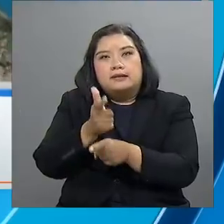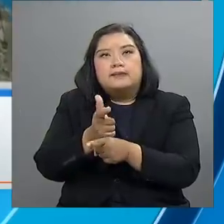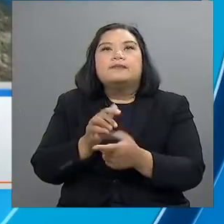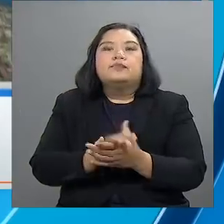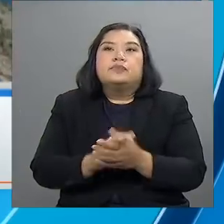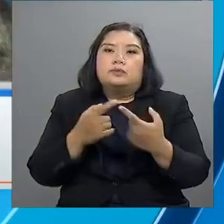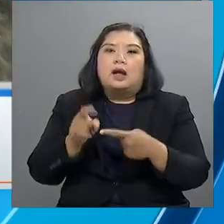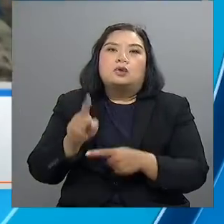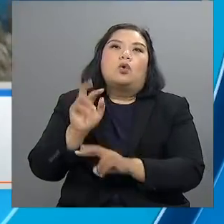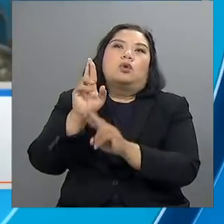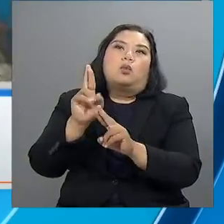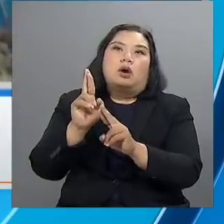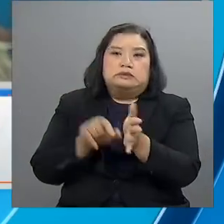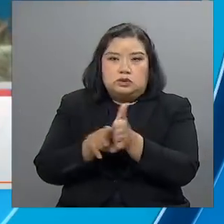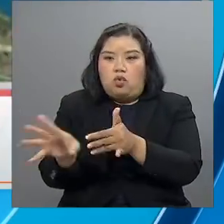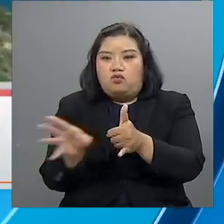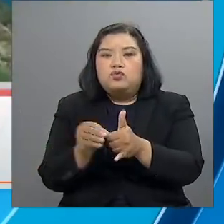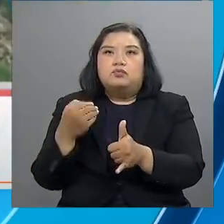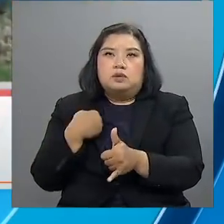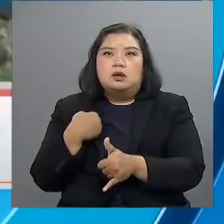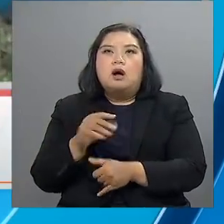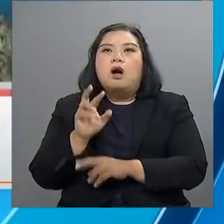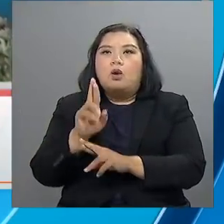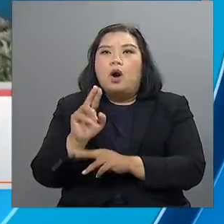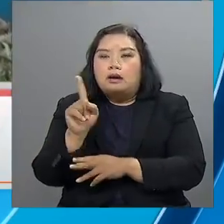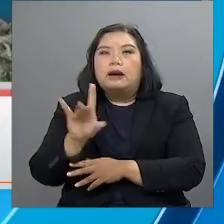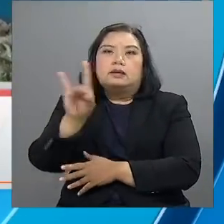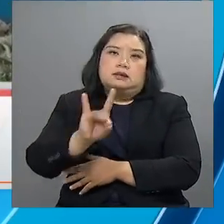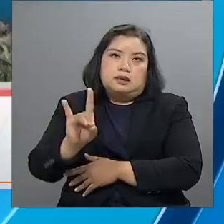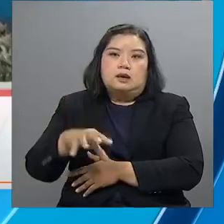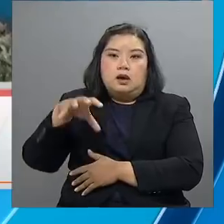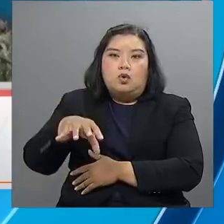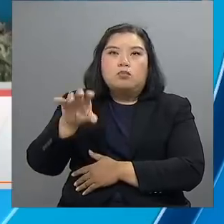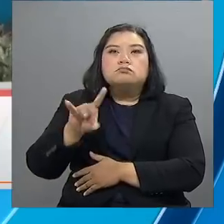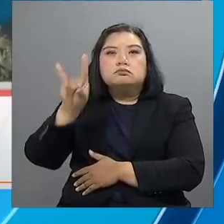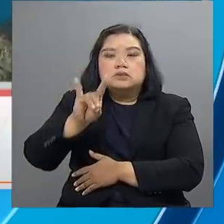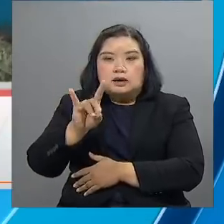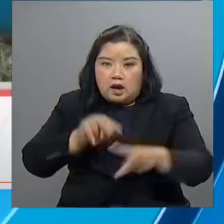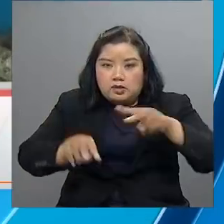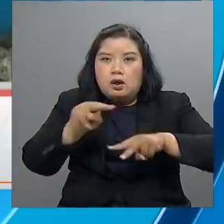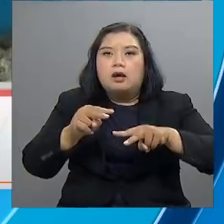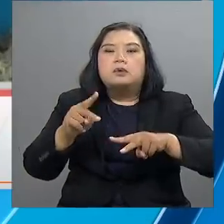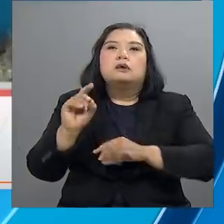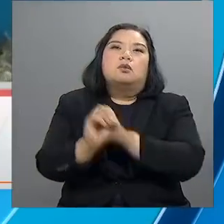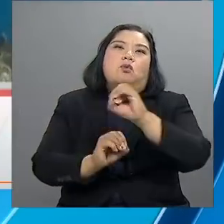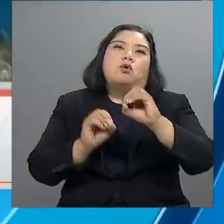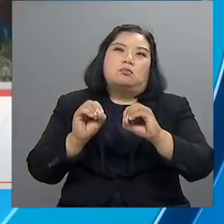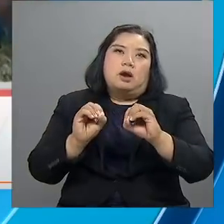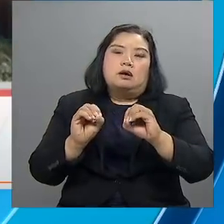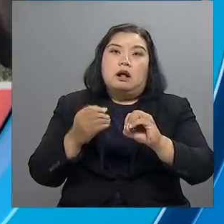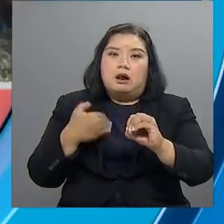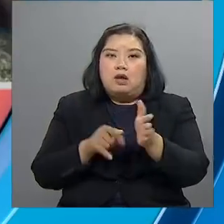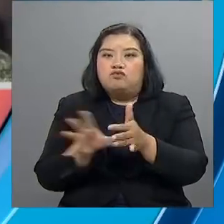วกโรคติดต่อในสัตว์เองเนี่ยที่อาจจะต้องให้ทางปศุสัตว์เขามาดูแลให้ด้วยเพื่อความปลอดภัยของสัตว์แล้วก็การส่งออกไปขายนะครับ